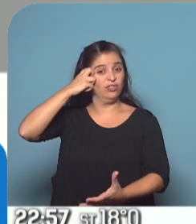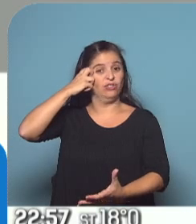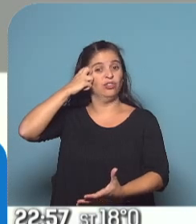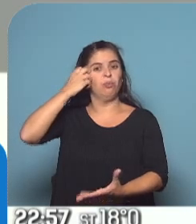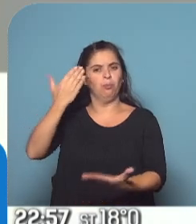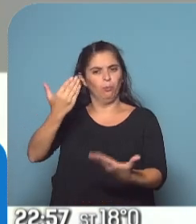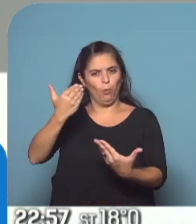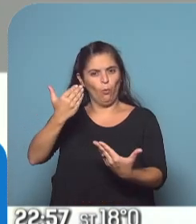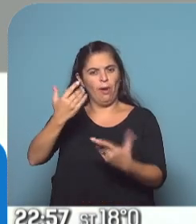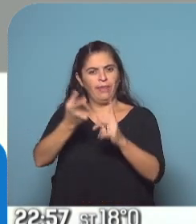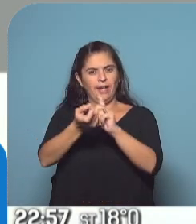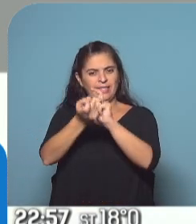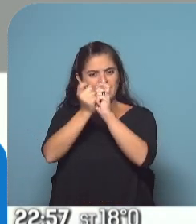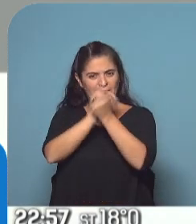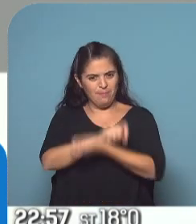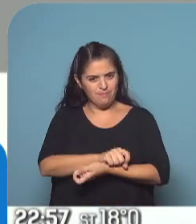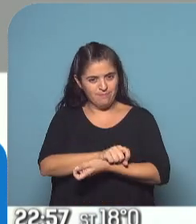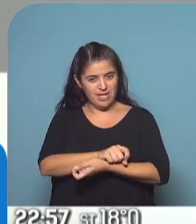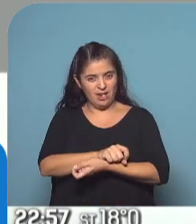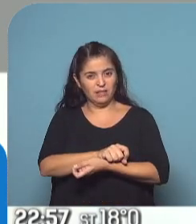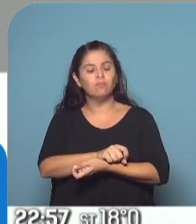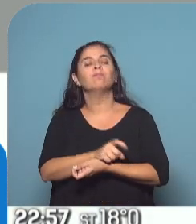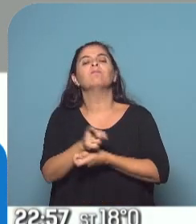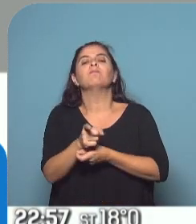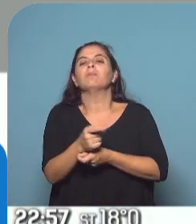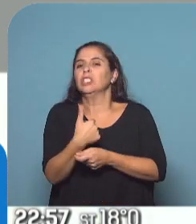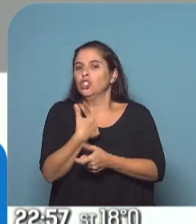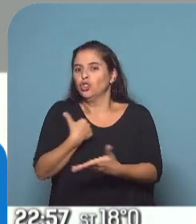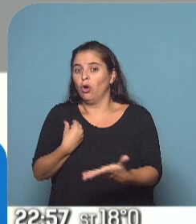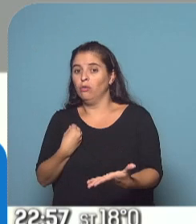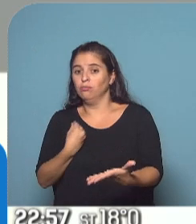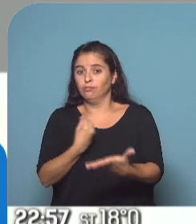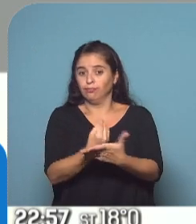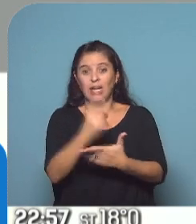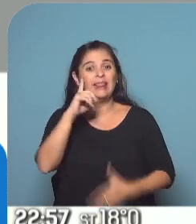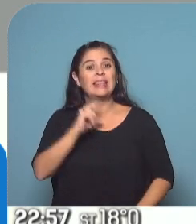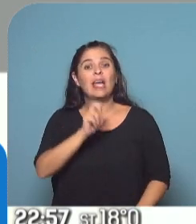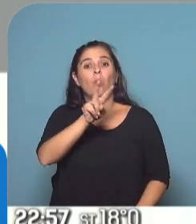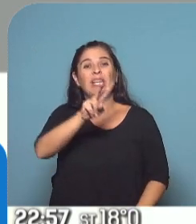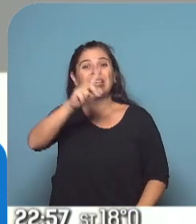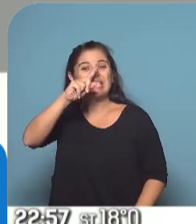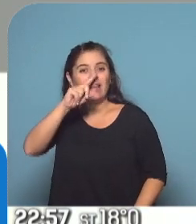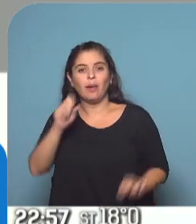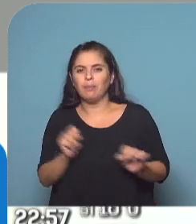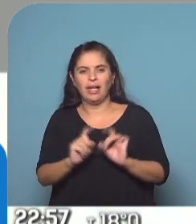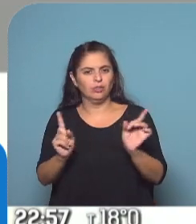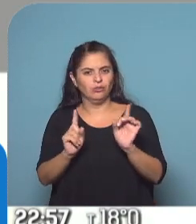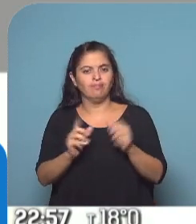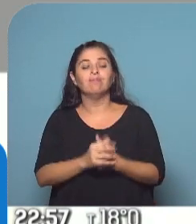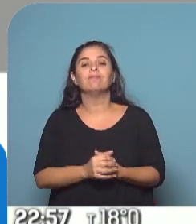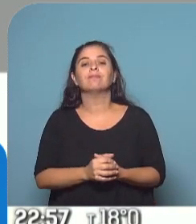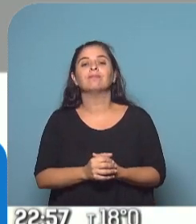Щоб інаугурація була після 27 травня. Чому? Щоб у президента